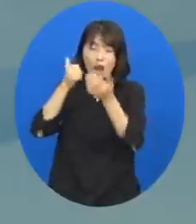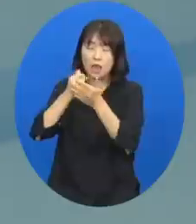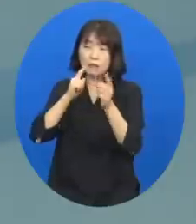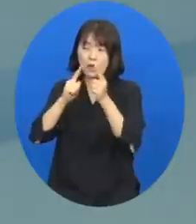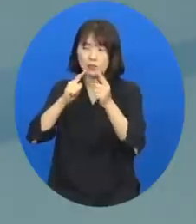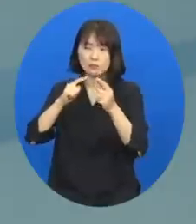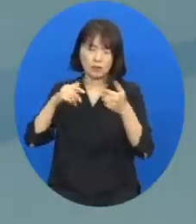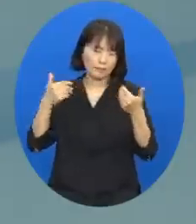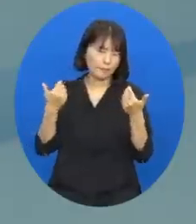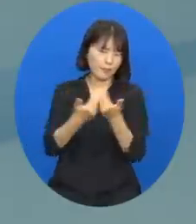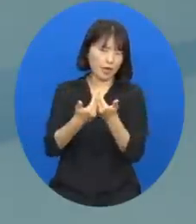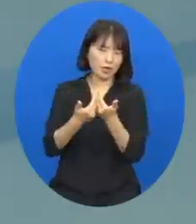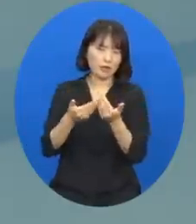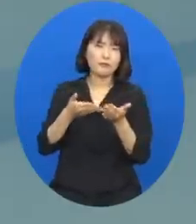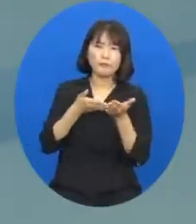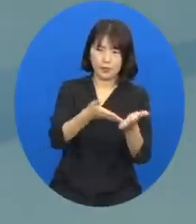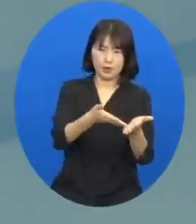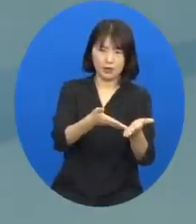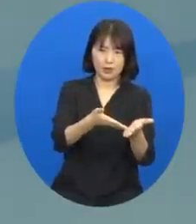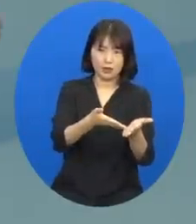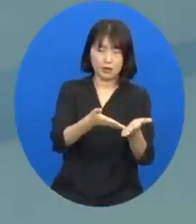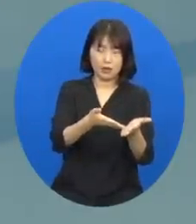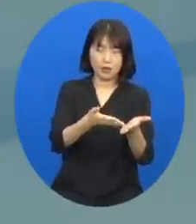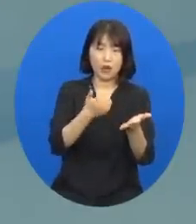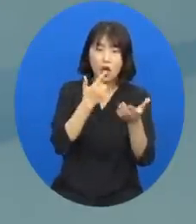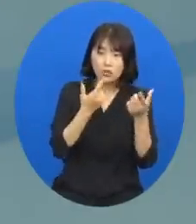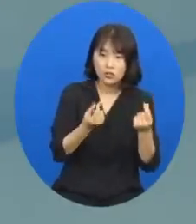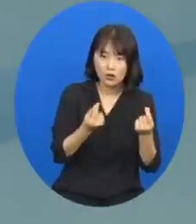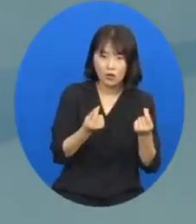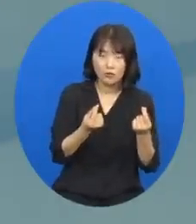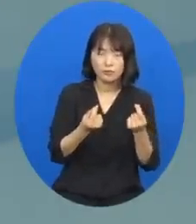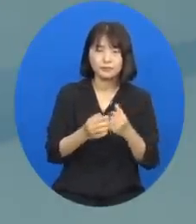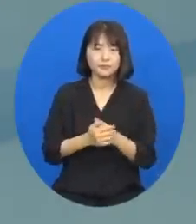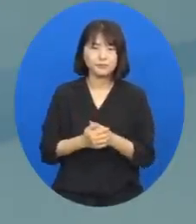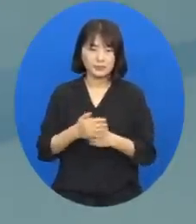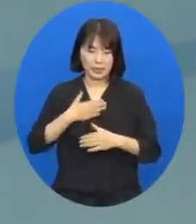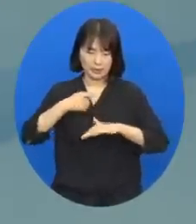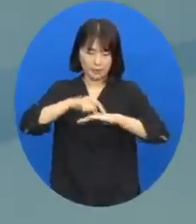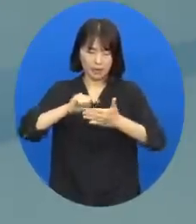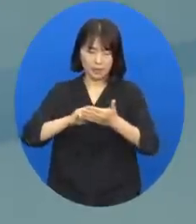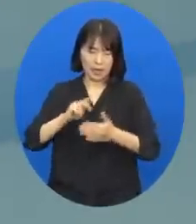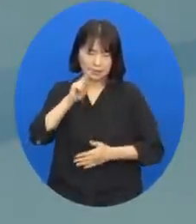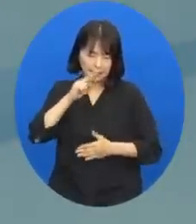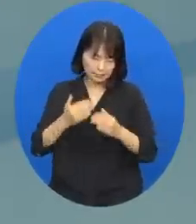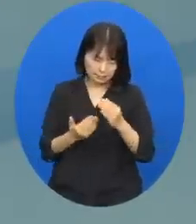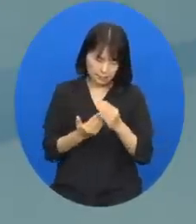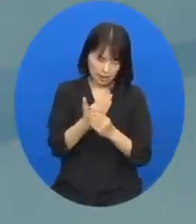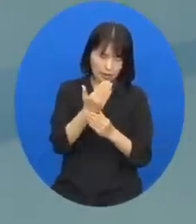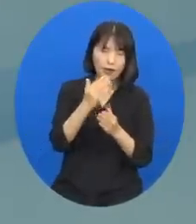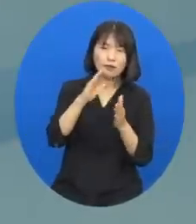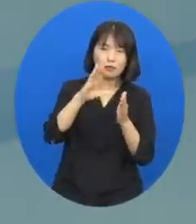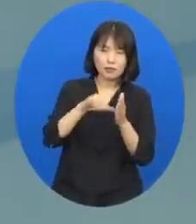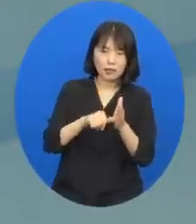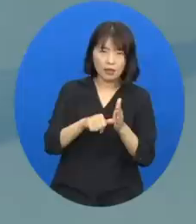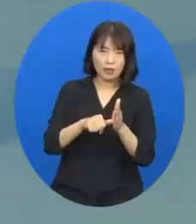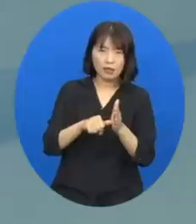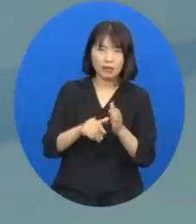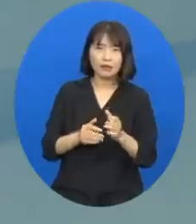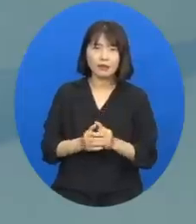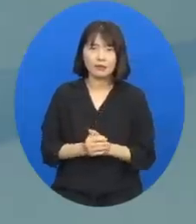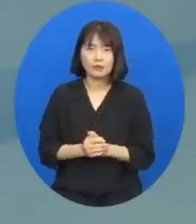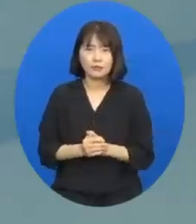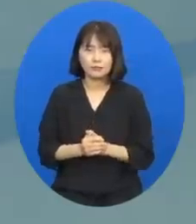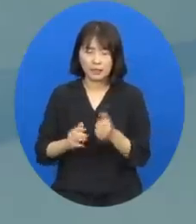제기하다 그쵸 동일합니다 시기심이 침투 할 때가 있어요 누군가를 봤을 때 악한 시선으로 몸 가